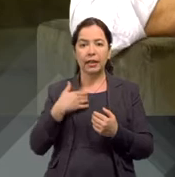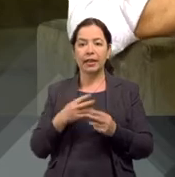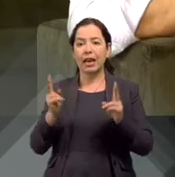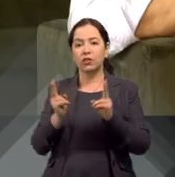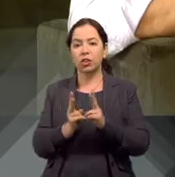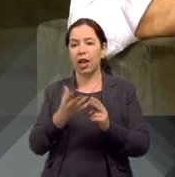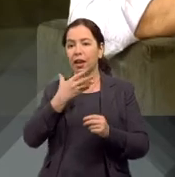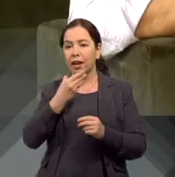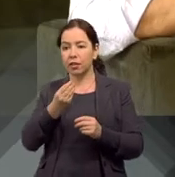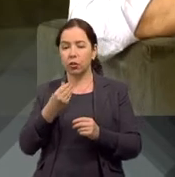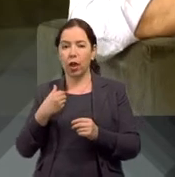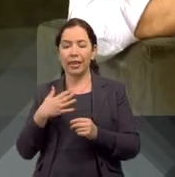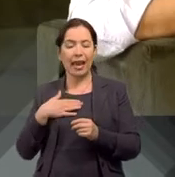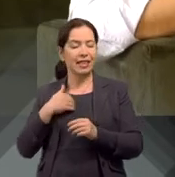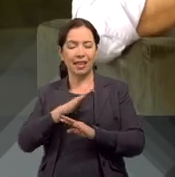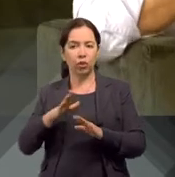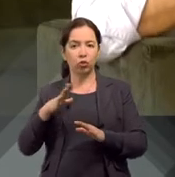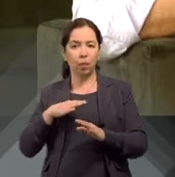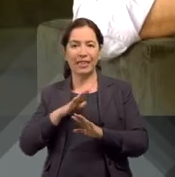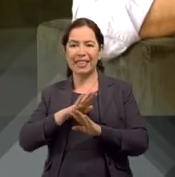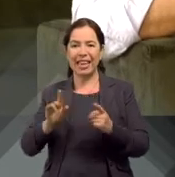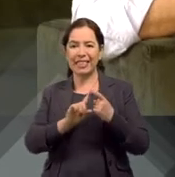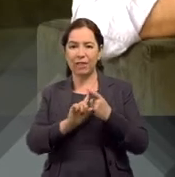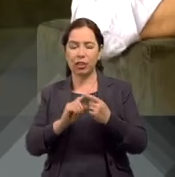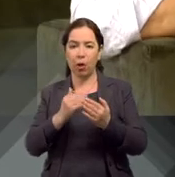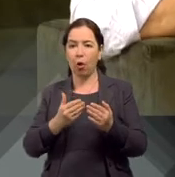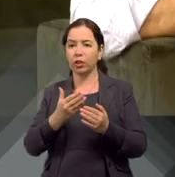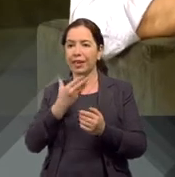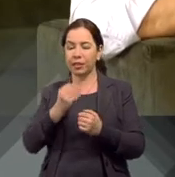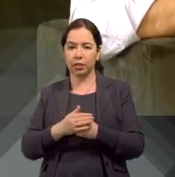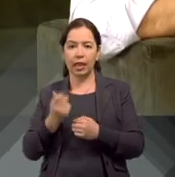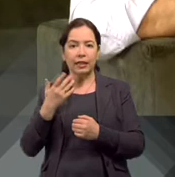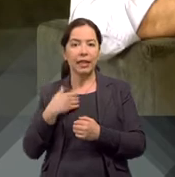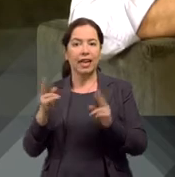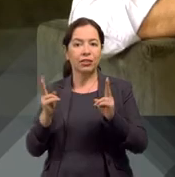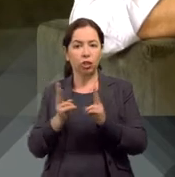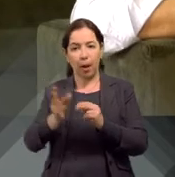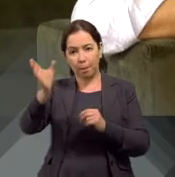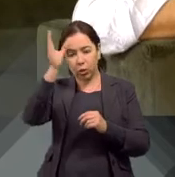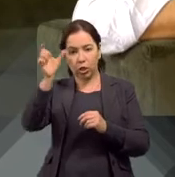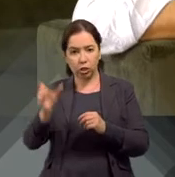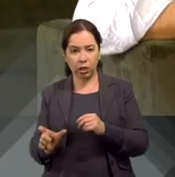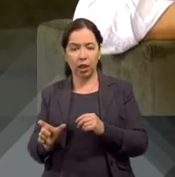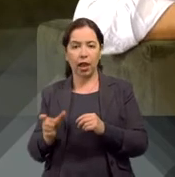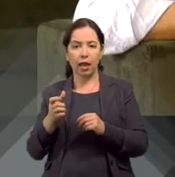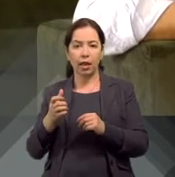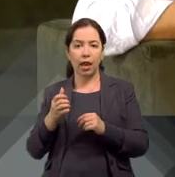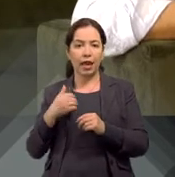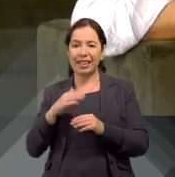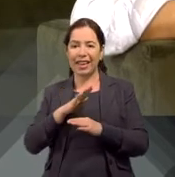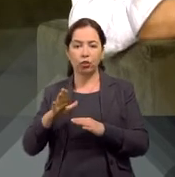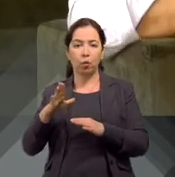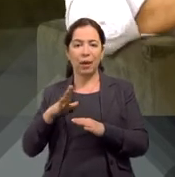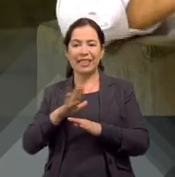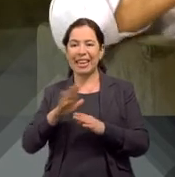быть независимым от красоты. Когда я встречаю мудрого человека, я не хочу быть независимым, я хочу с ним рядом ходить и